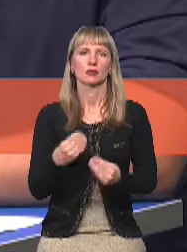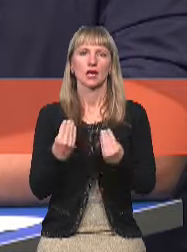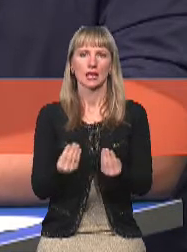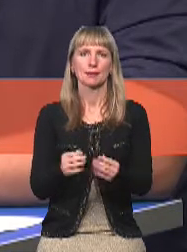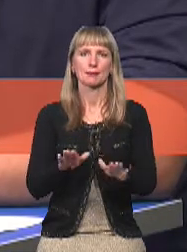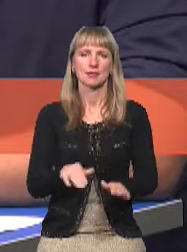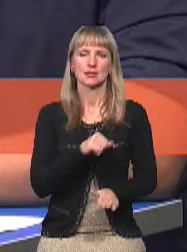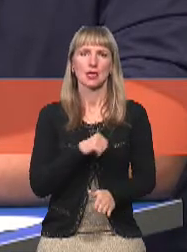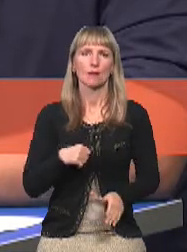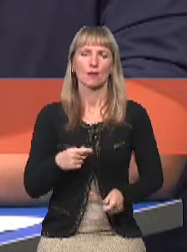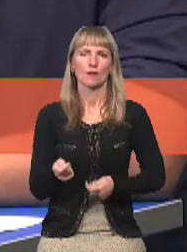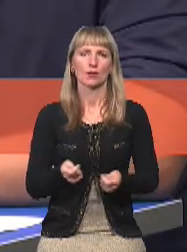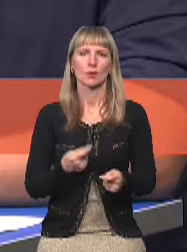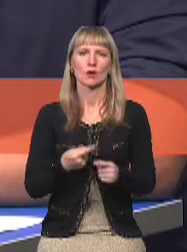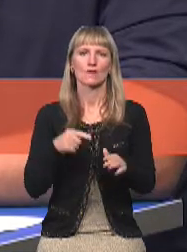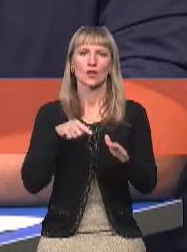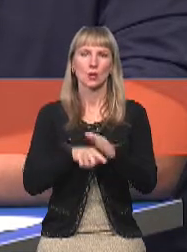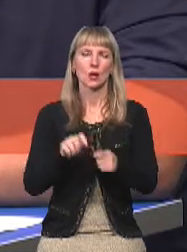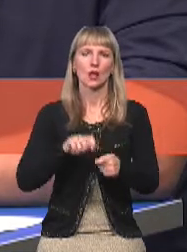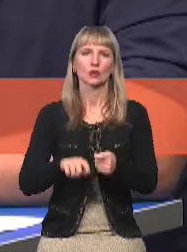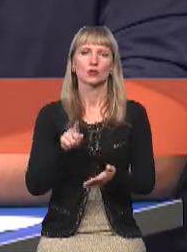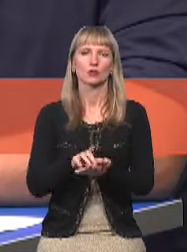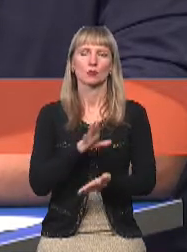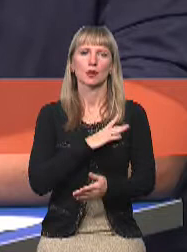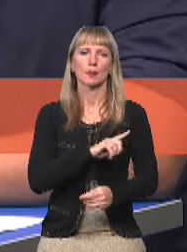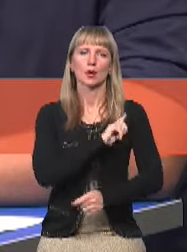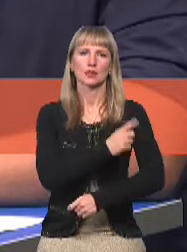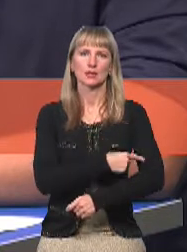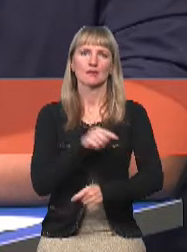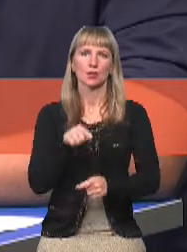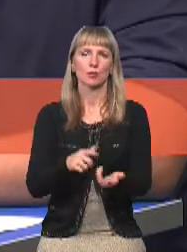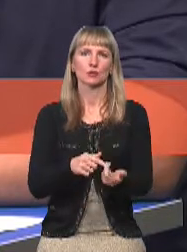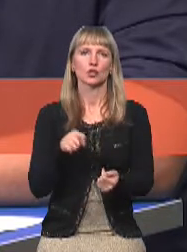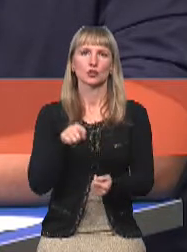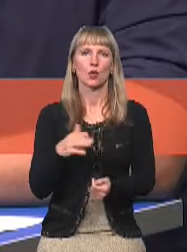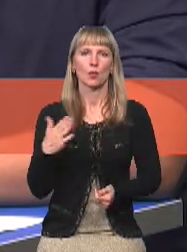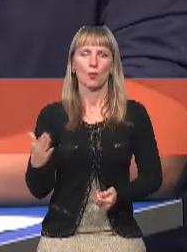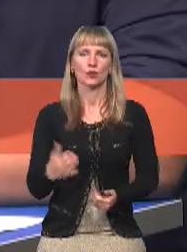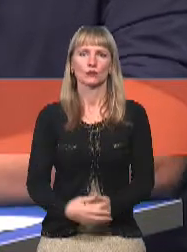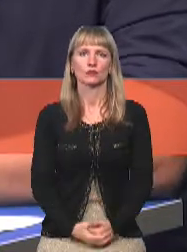відводиться місцевому самоврядуванню. Тому внутрішній контроль має бути посилений, в тому числі, з цього боку.